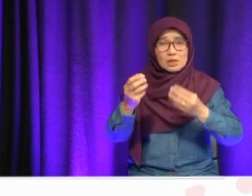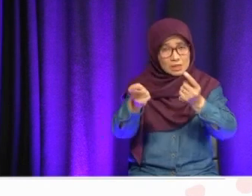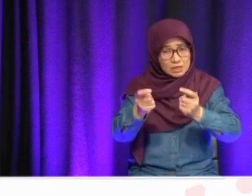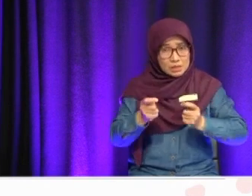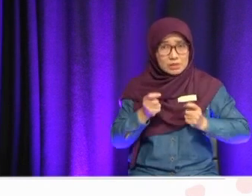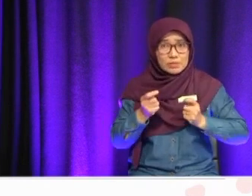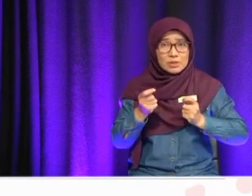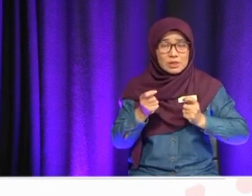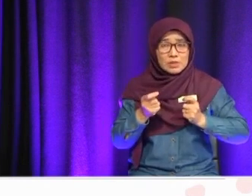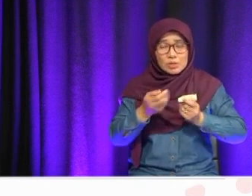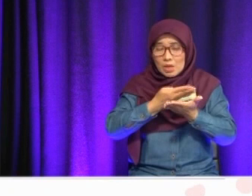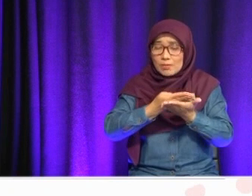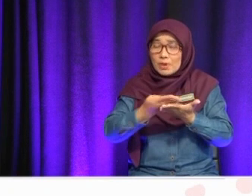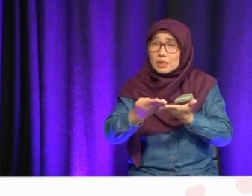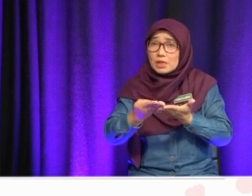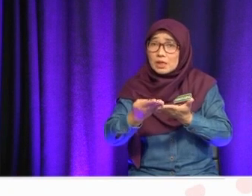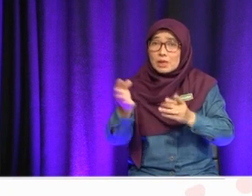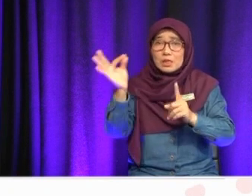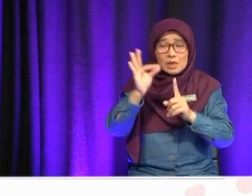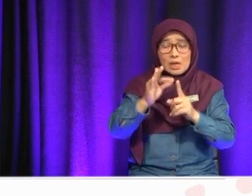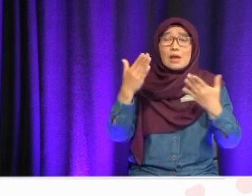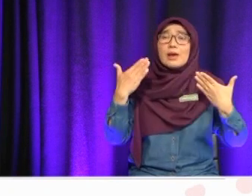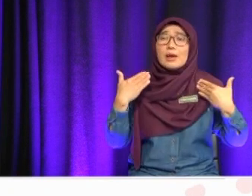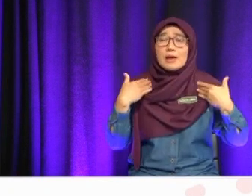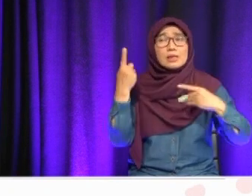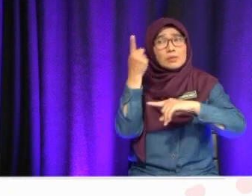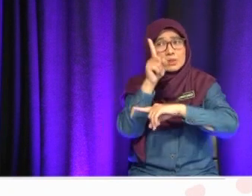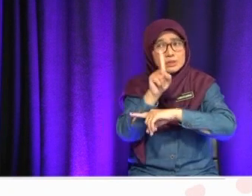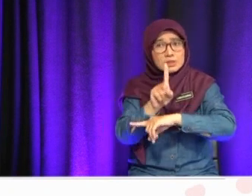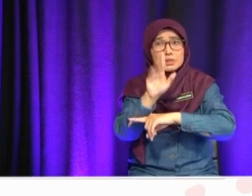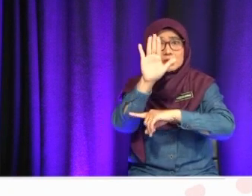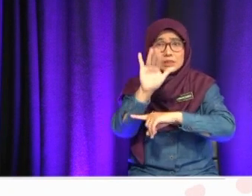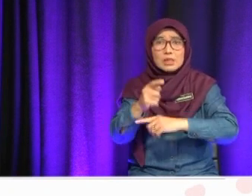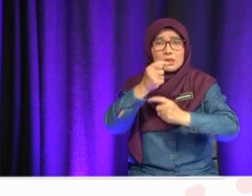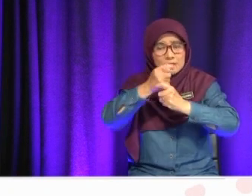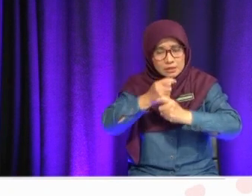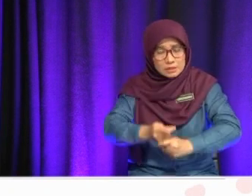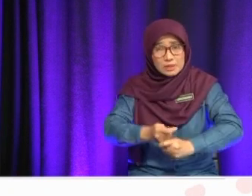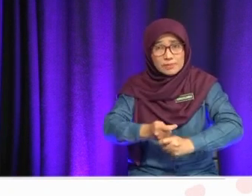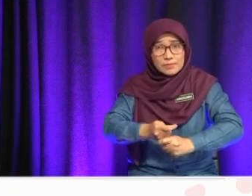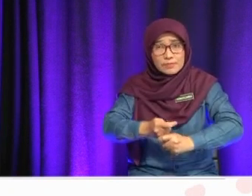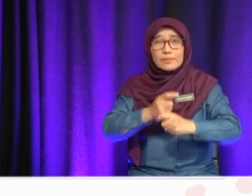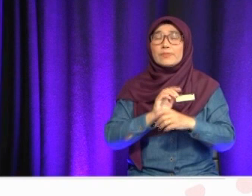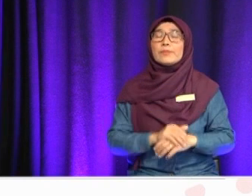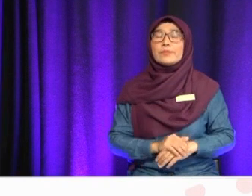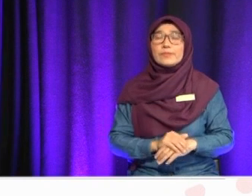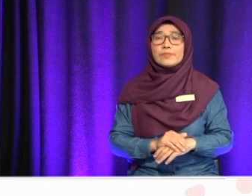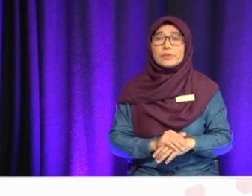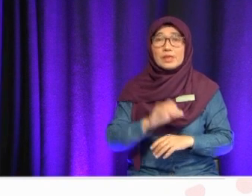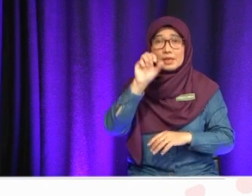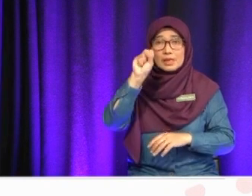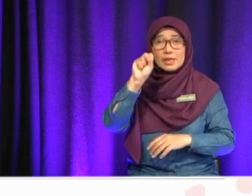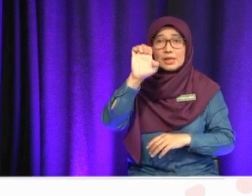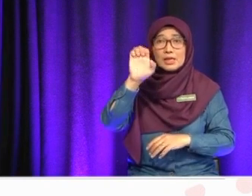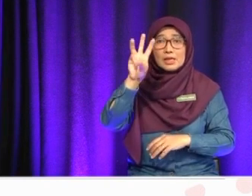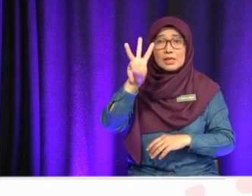yang sesuai mengikut perjanjian yang ditetapkan, yang ditentukan. Itu adalah al-ijarah ataupun sewa.